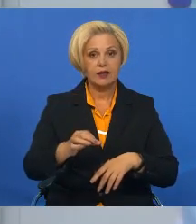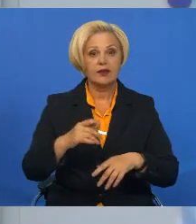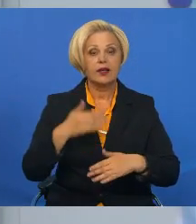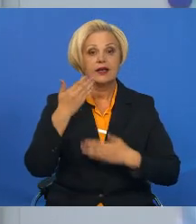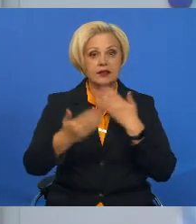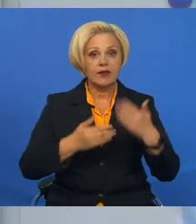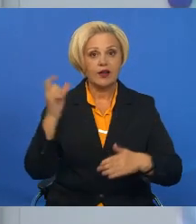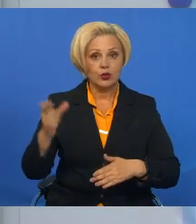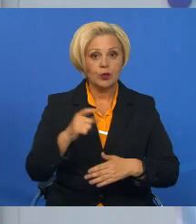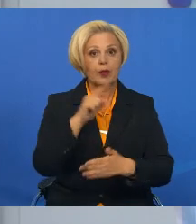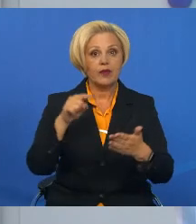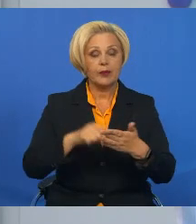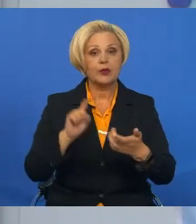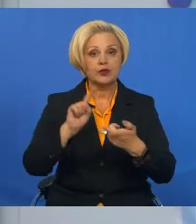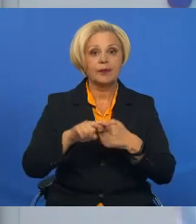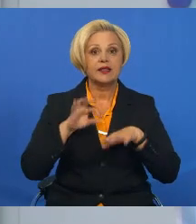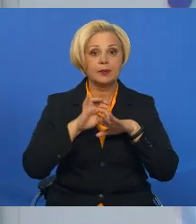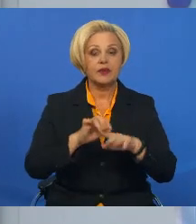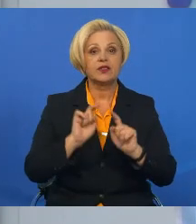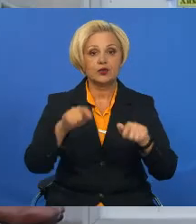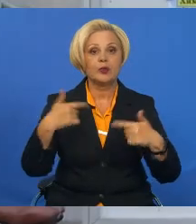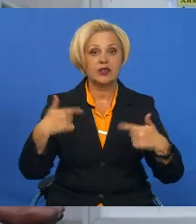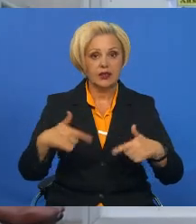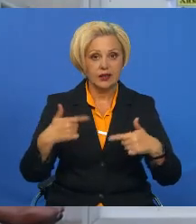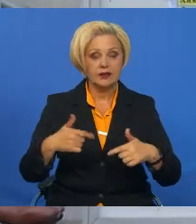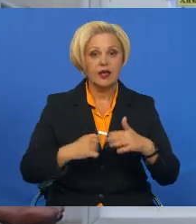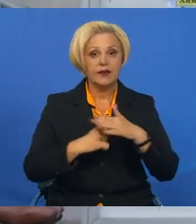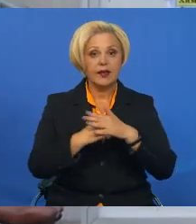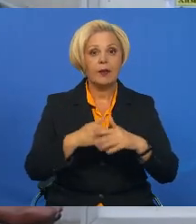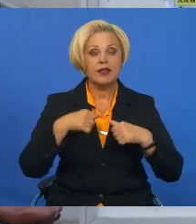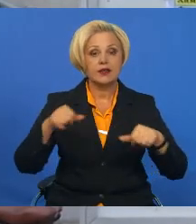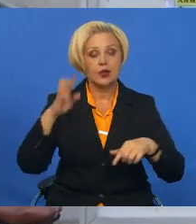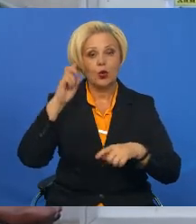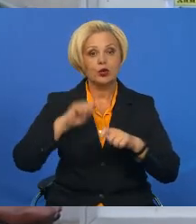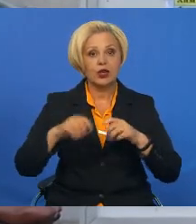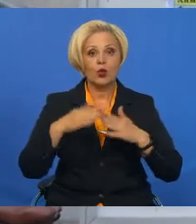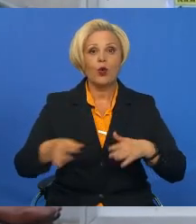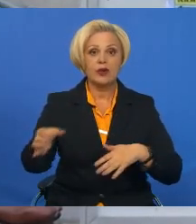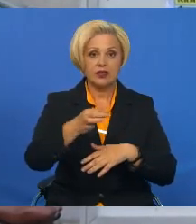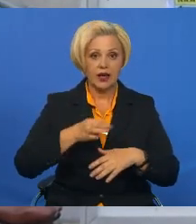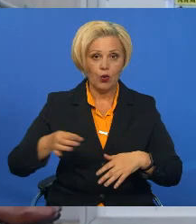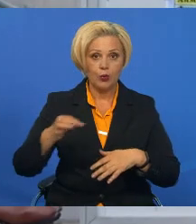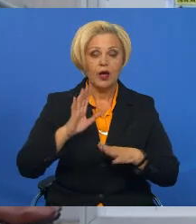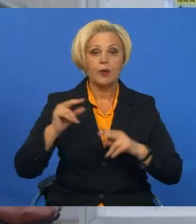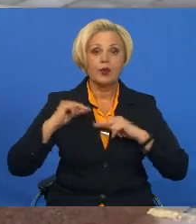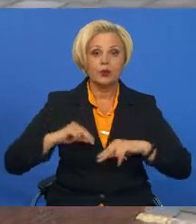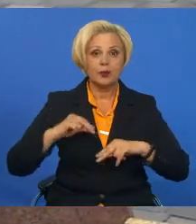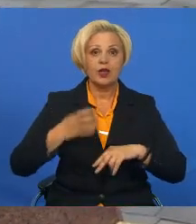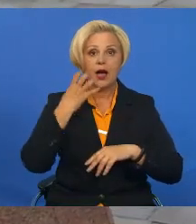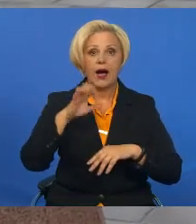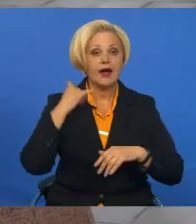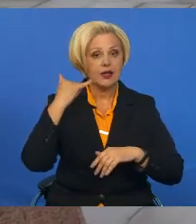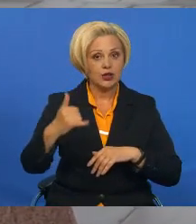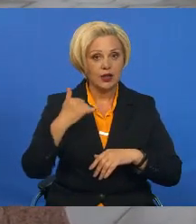зворотов громадян по питаниях, связанных с проведением уступных испытов, на базе Комитета держконтролю Гомельской области будет працевать горячая